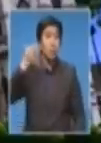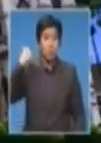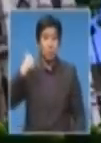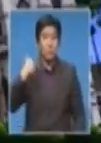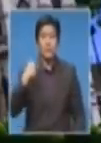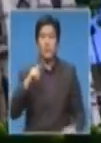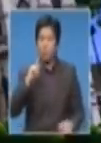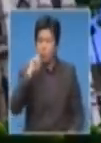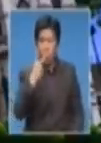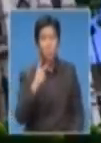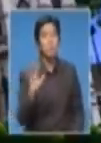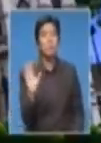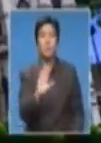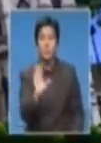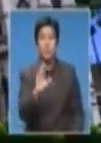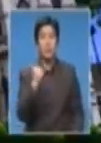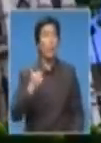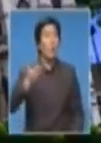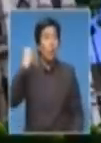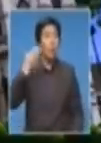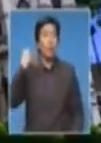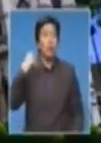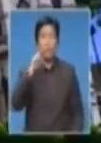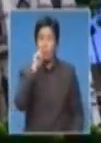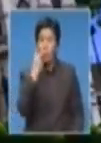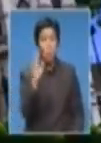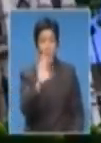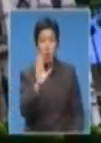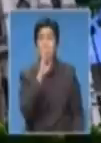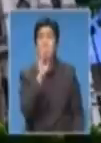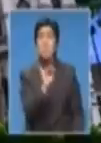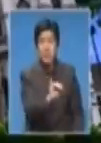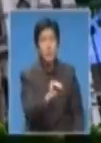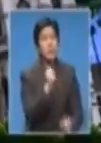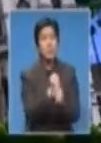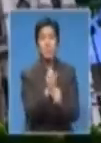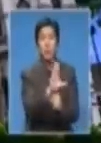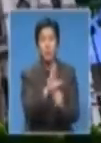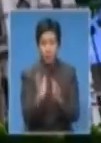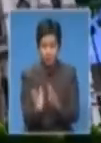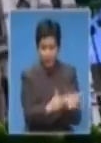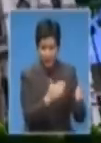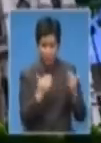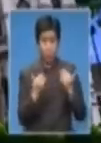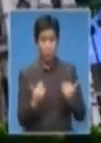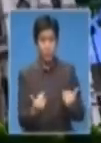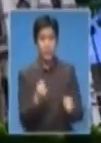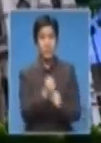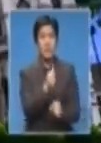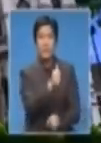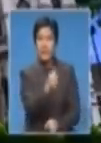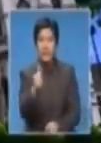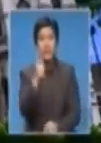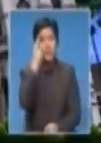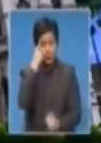อดีตคืออดีตนะอย่าให้มันเกิดขึ้นอีกอะไรที่ไม่ดีก็อย่าไปทำอีกนะเราทำปัจจุบันให้ดีกว่าเพื่อสร้าง